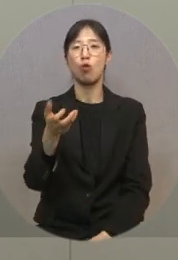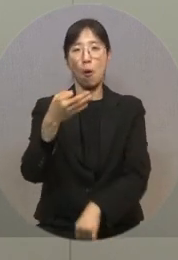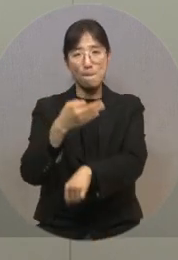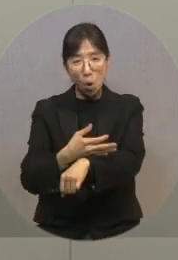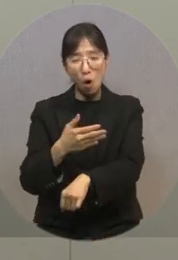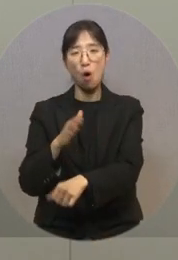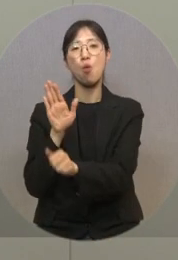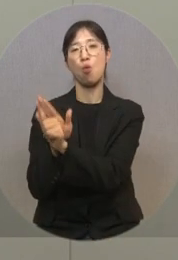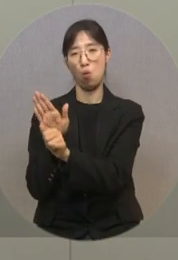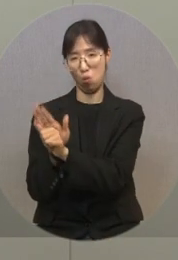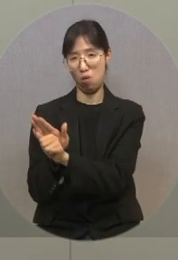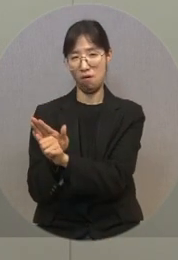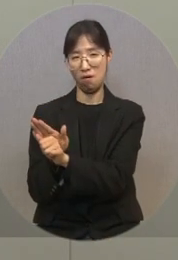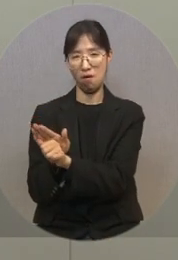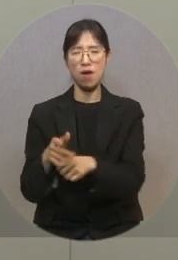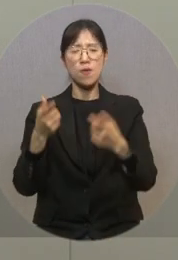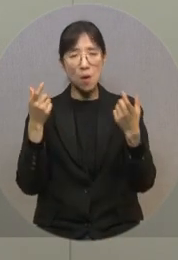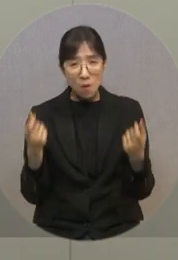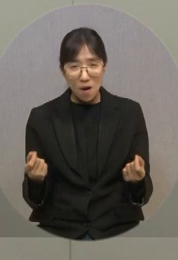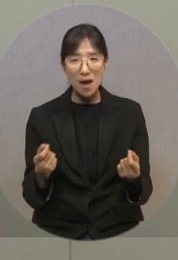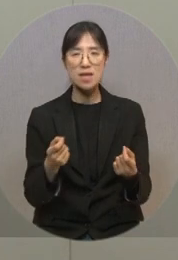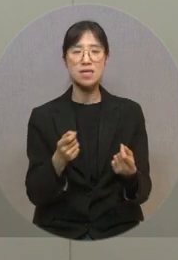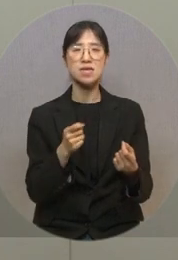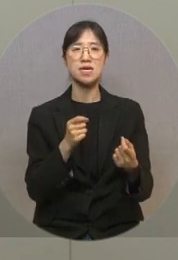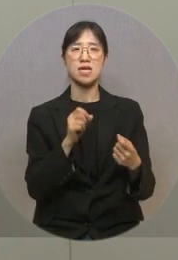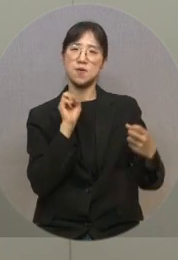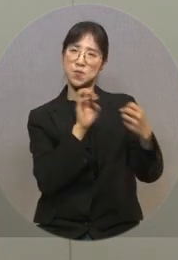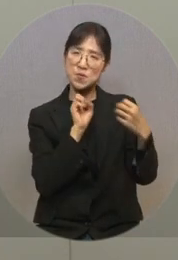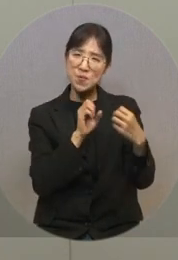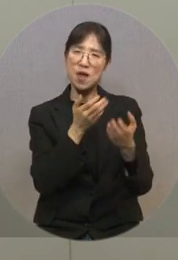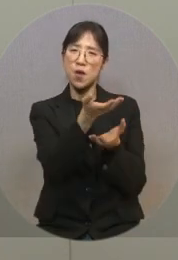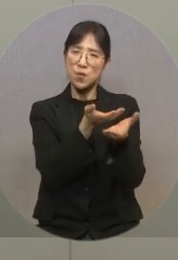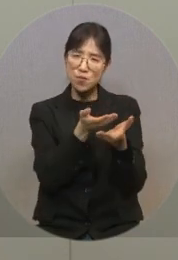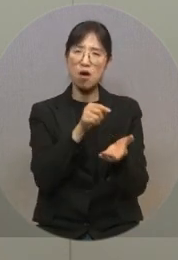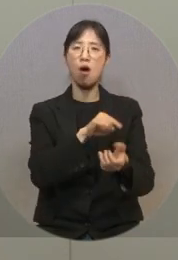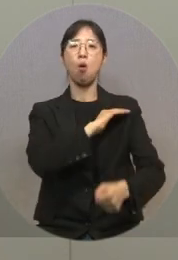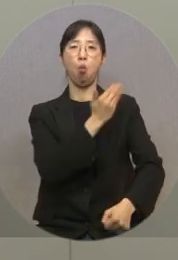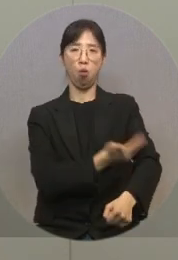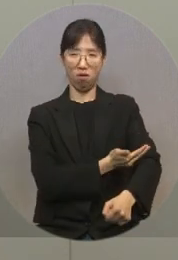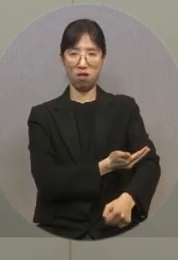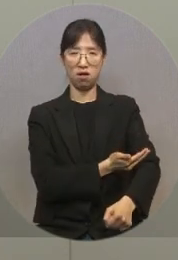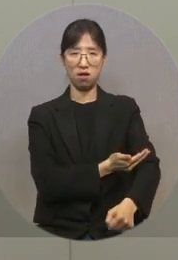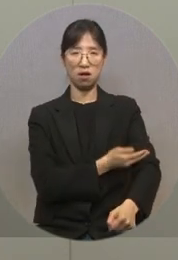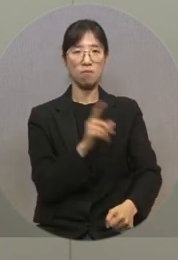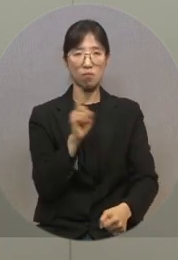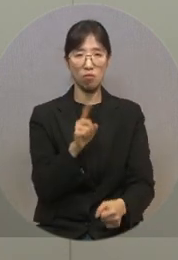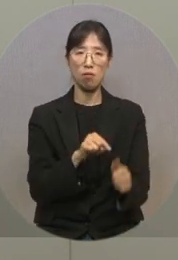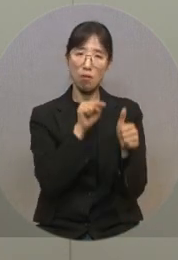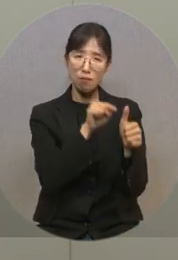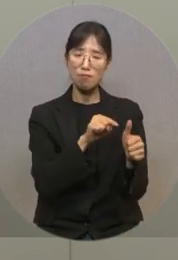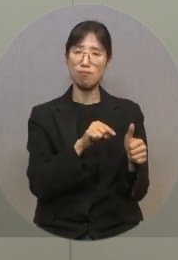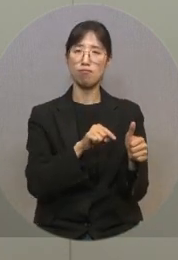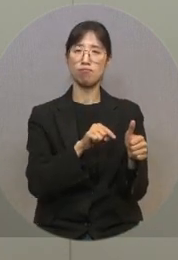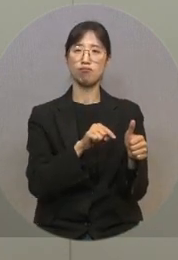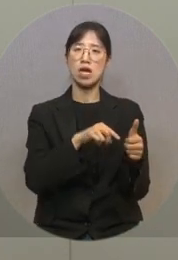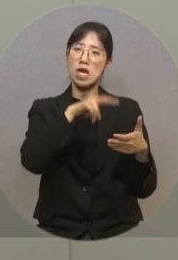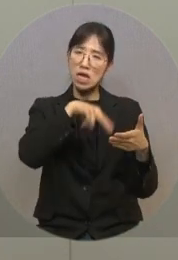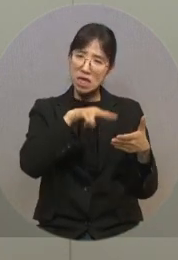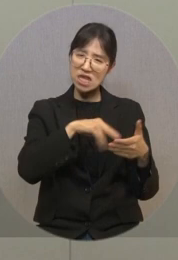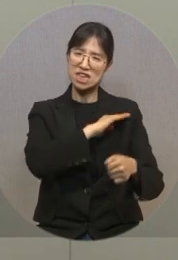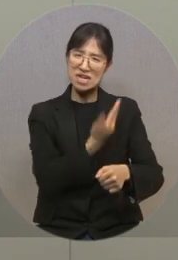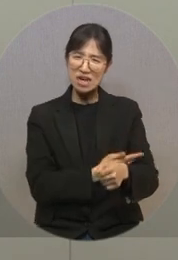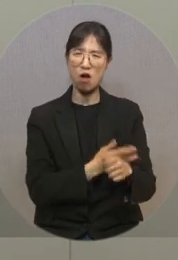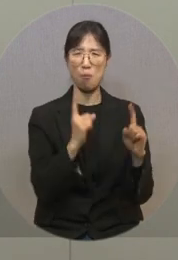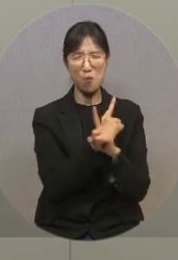물리적 접근권을 만드는 거랑 동일하게 의사소통도 권리란 측면으로 들어가면 이분들의 어떤 읽기 능력을